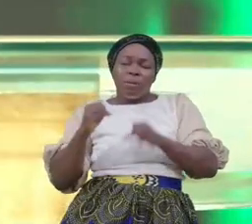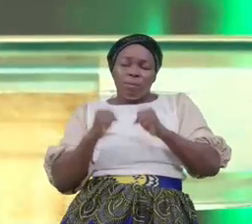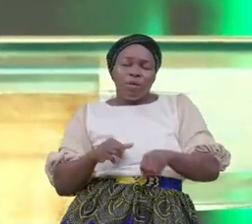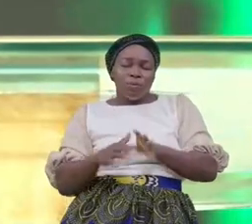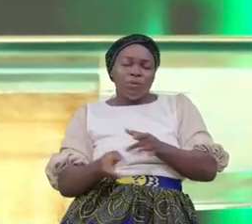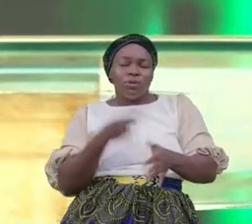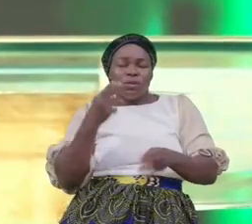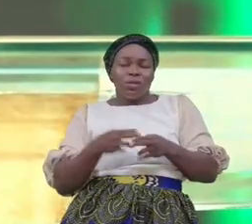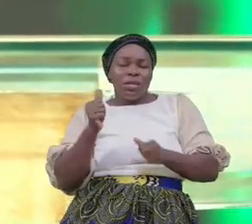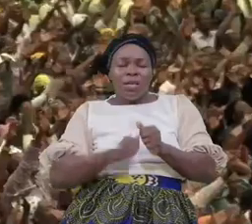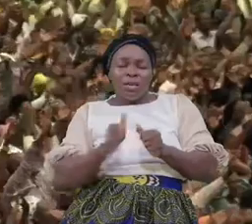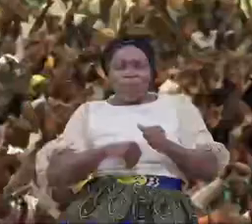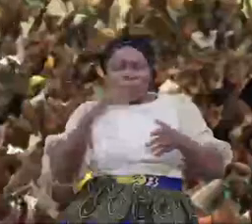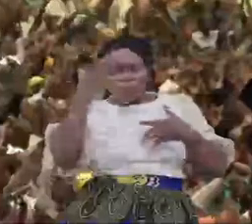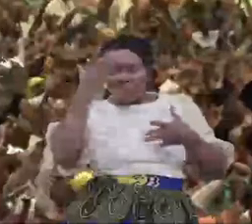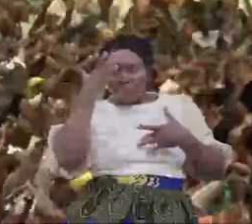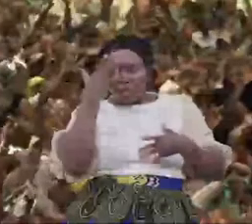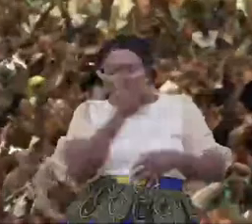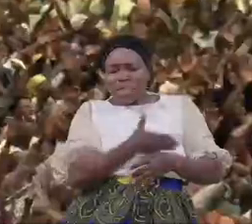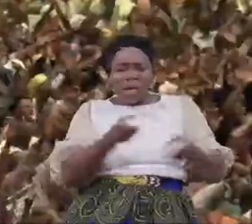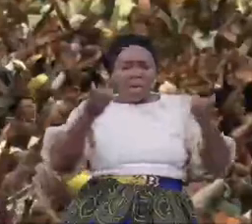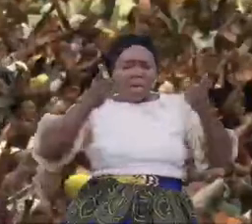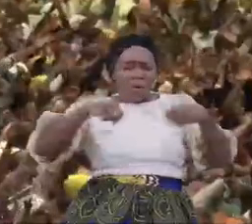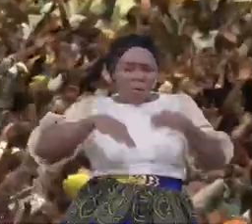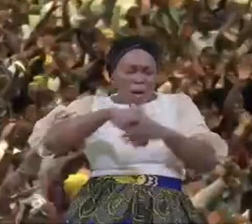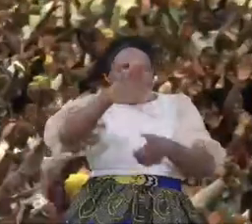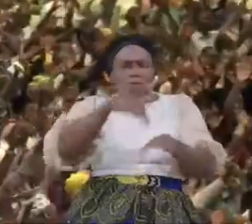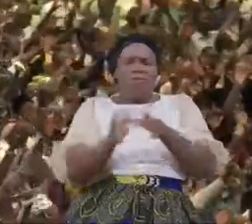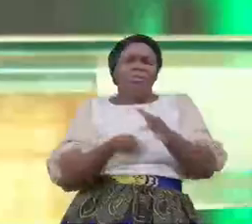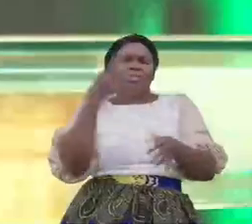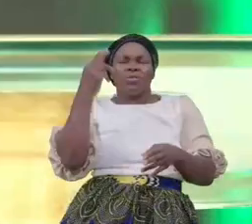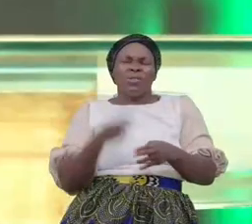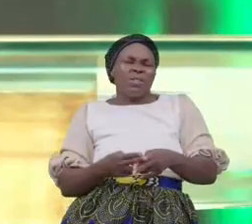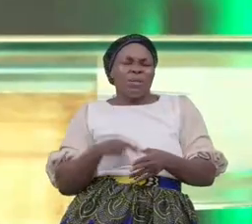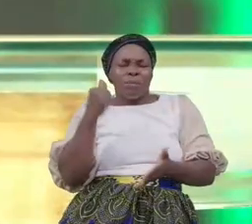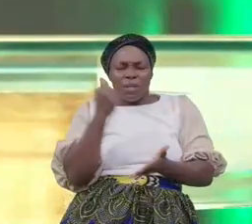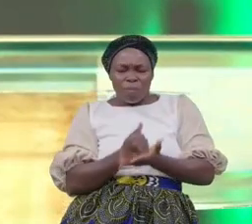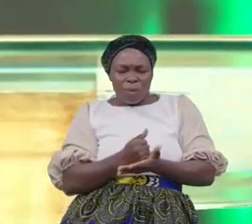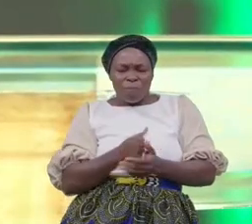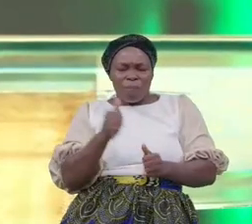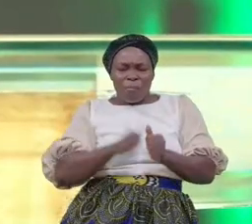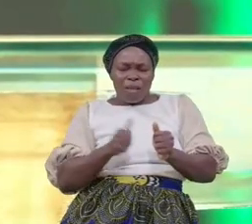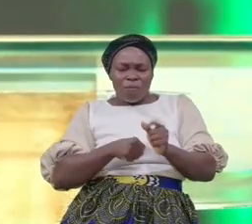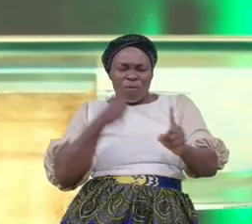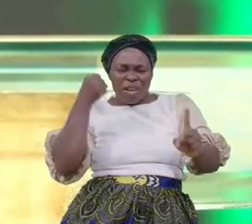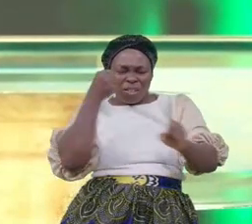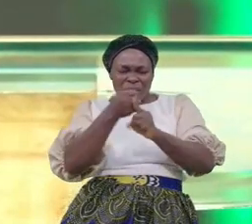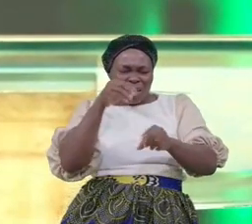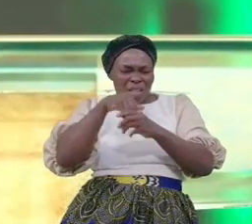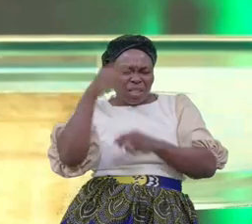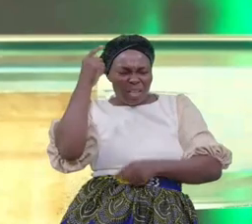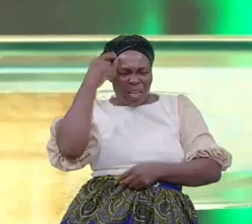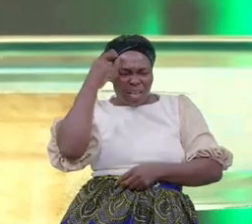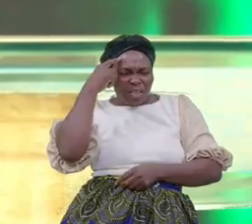là-bas, sors de là au nom de Jésus-Christ. Toute attaque dans votre tête, toute affliction dans